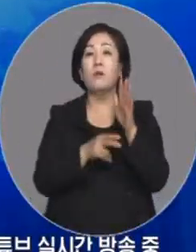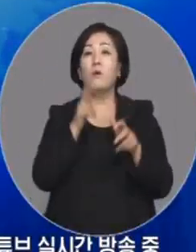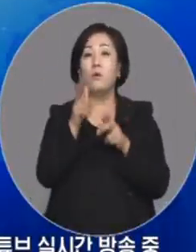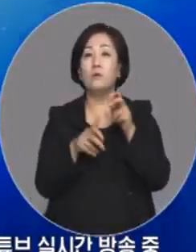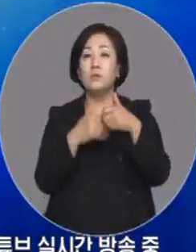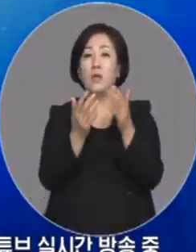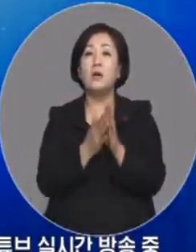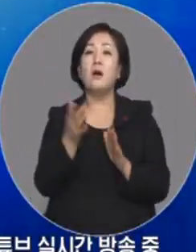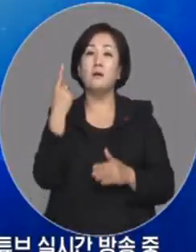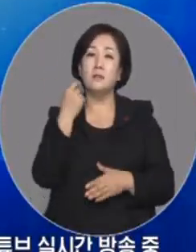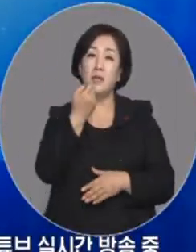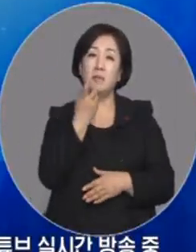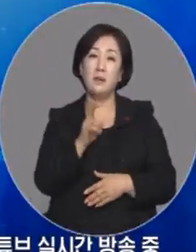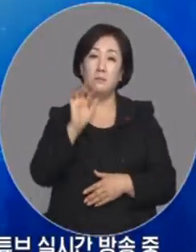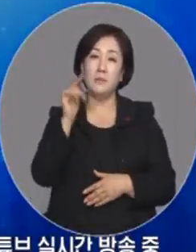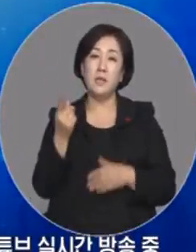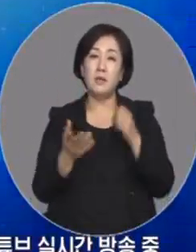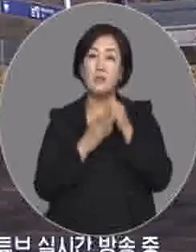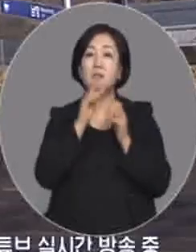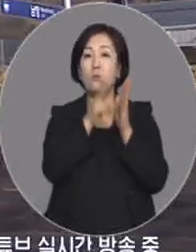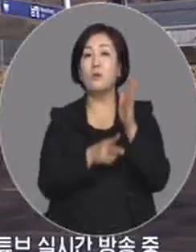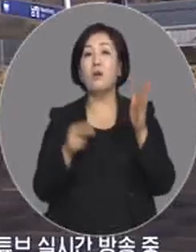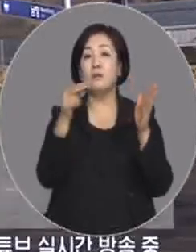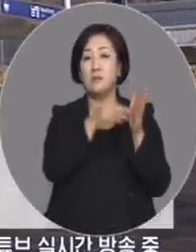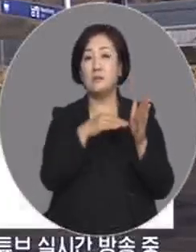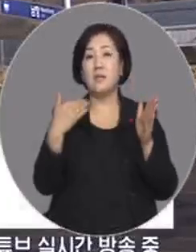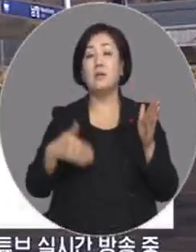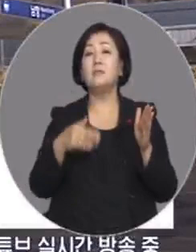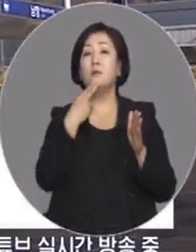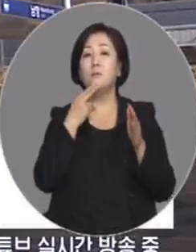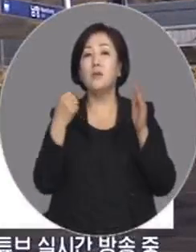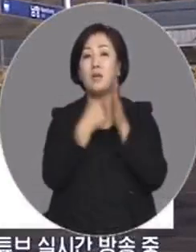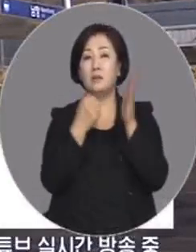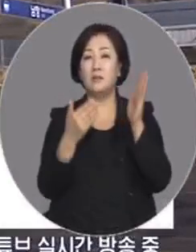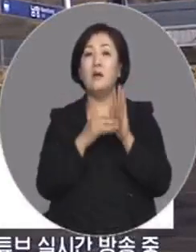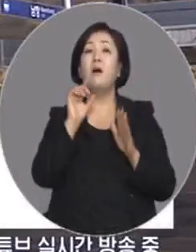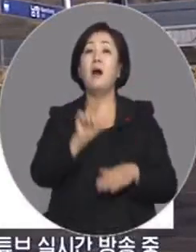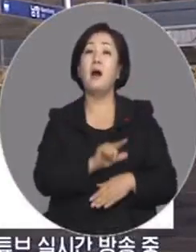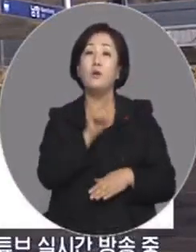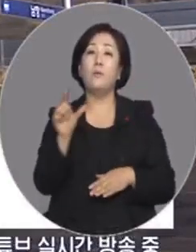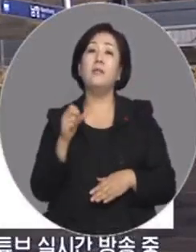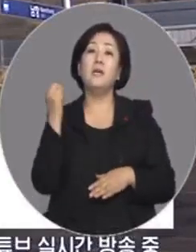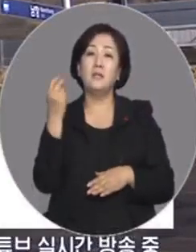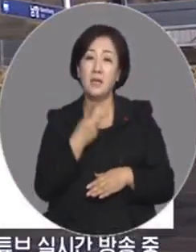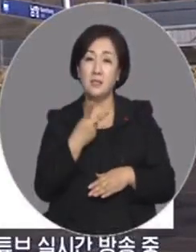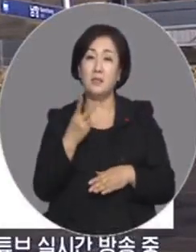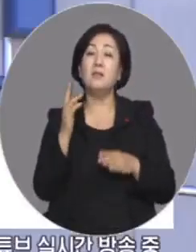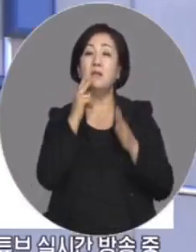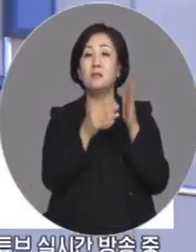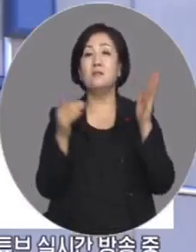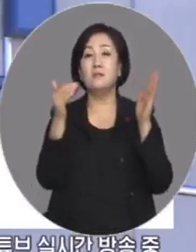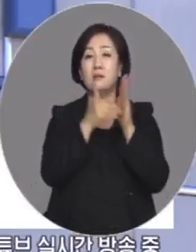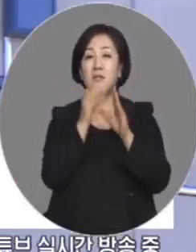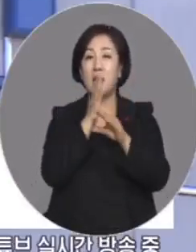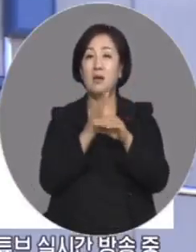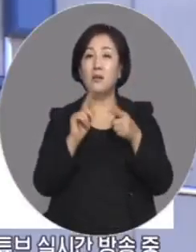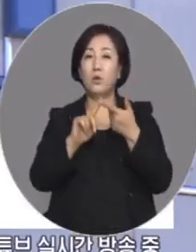한국철도공사가 어제 남창역의 무궁화호를 정차하지 않기로 결정한 지 하루 만에 다시 정차하기로